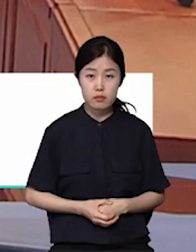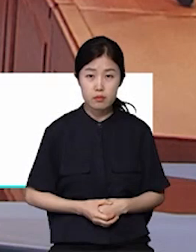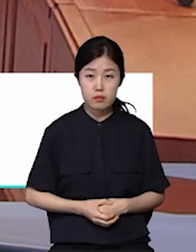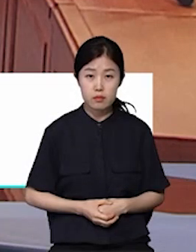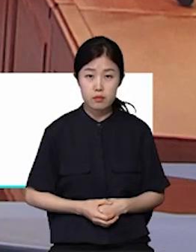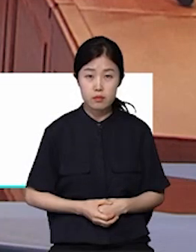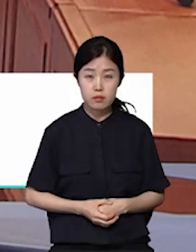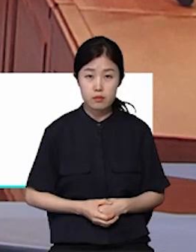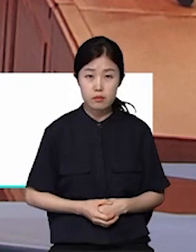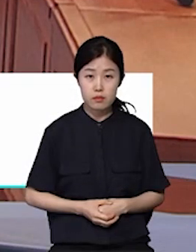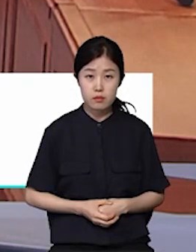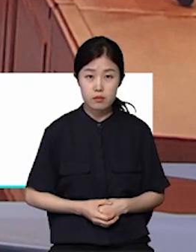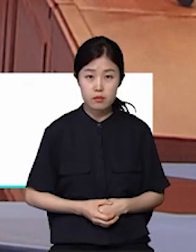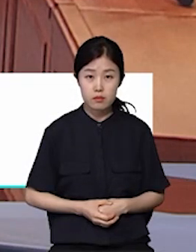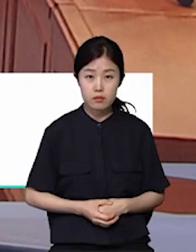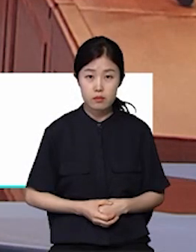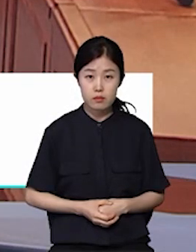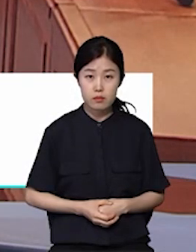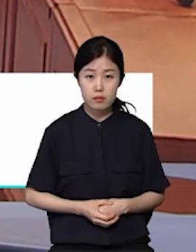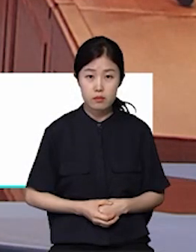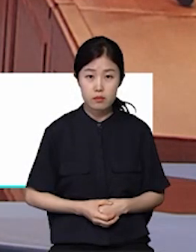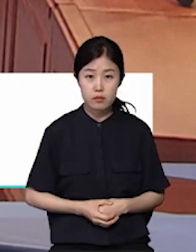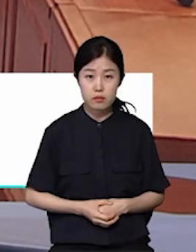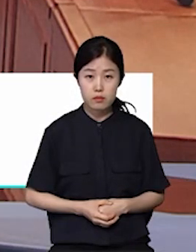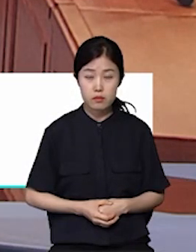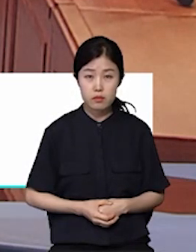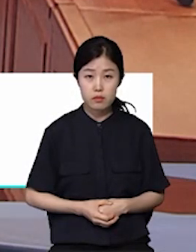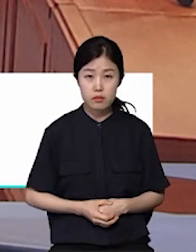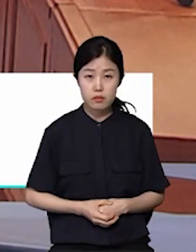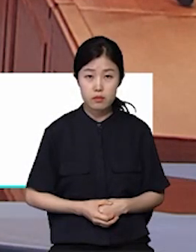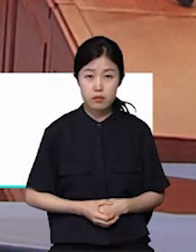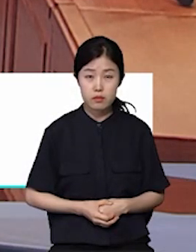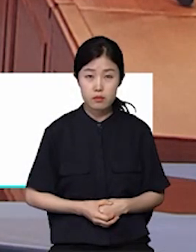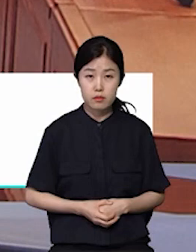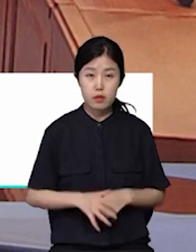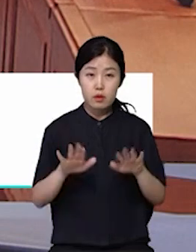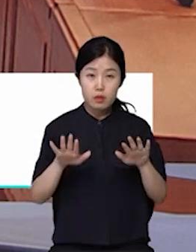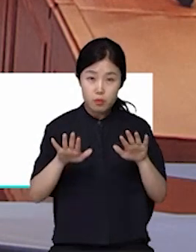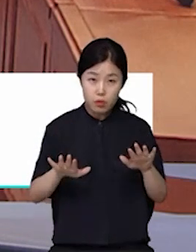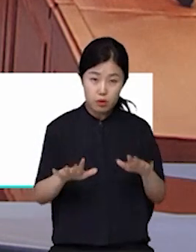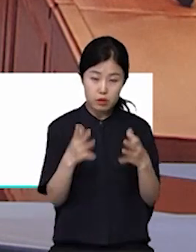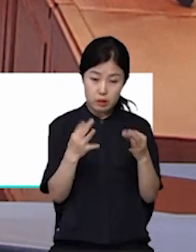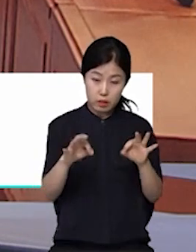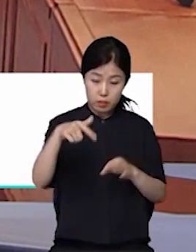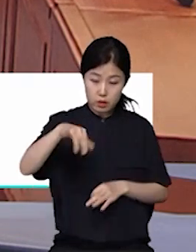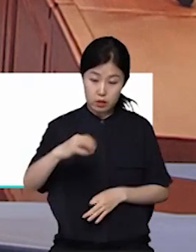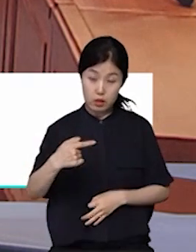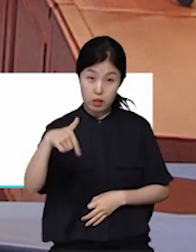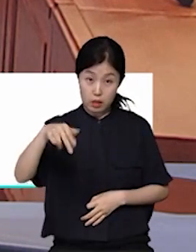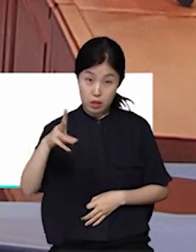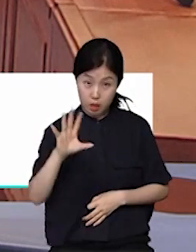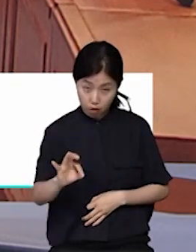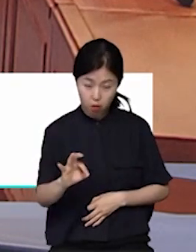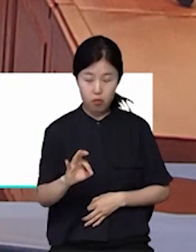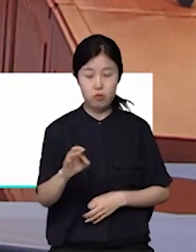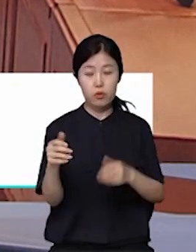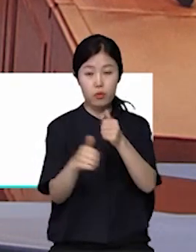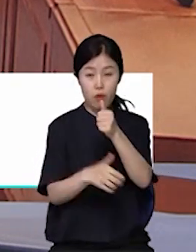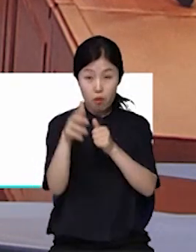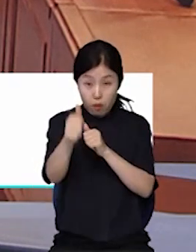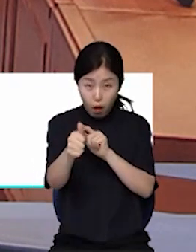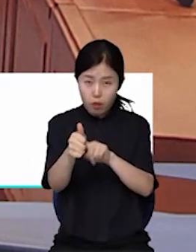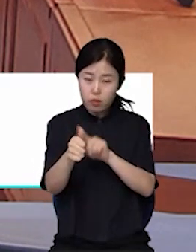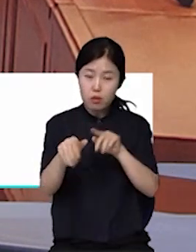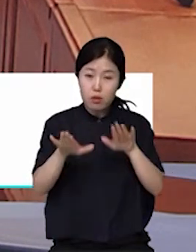김은경 더불어민주당 혁신위원회가 출범한 지 20일이 지났지만 시간이 지날수록 존재감이 사라지고 있습니다. 내놓는 혁신안마다